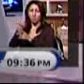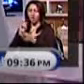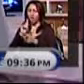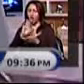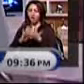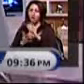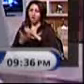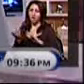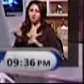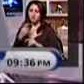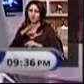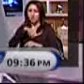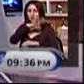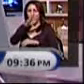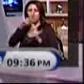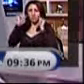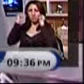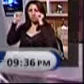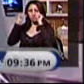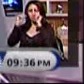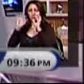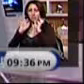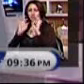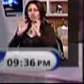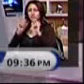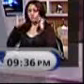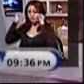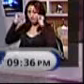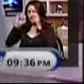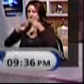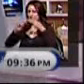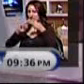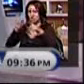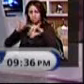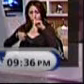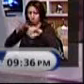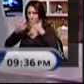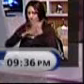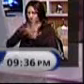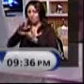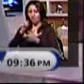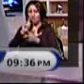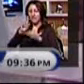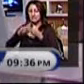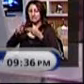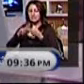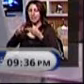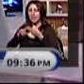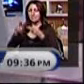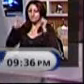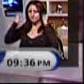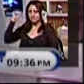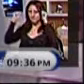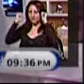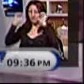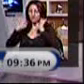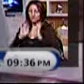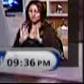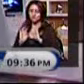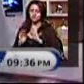الديمقراطي، وحركة التمرد حركة سلمية ديمقراطية، ولكن في نفس الوقت واخبار حضرتك مش هينفع